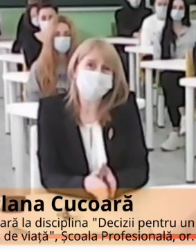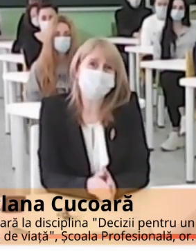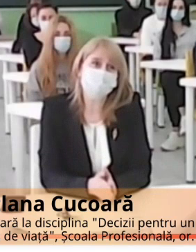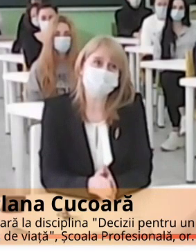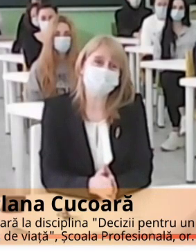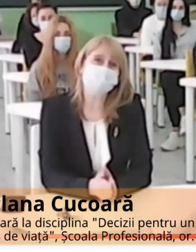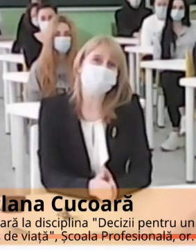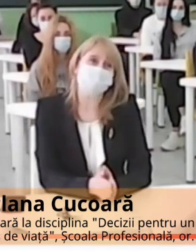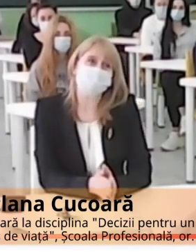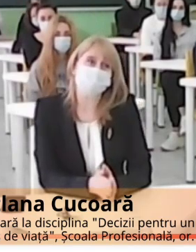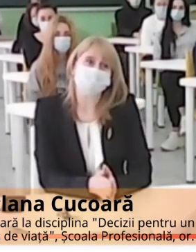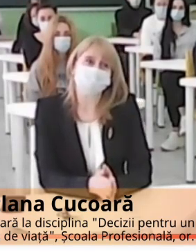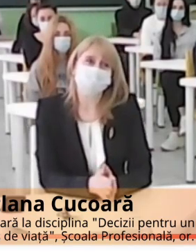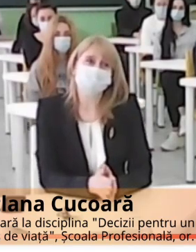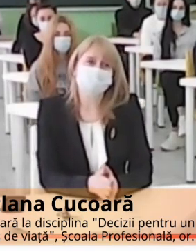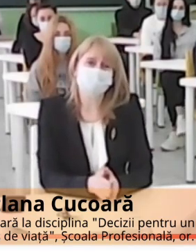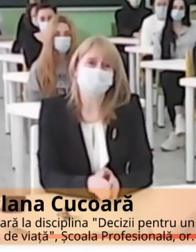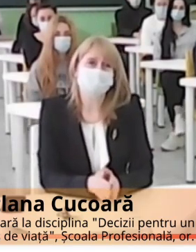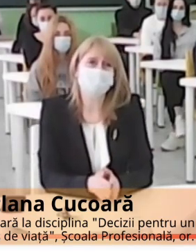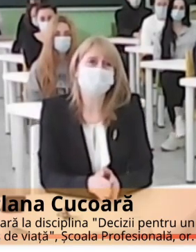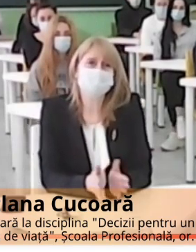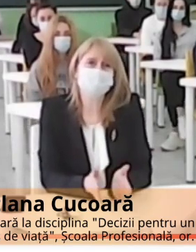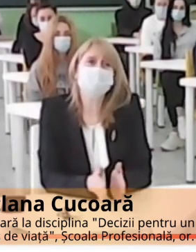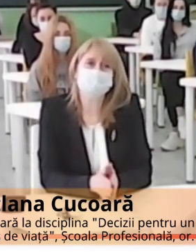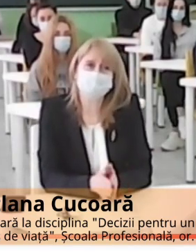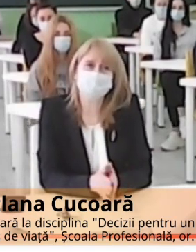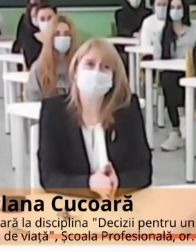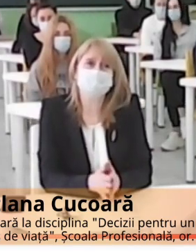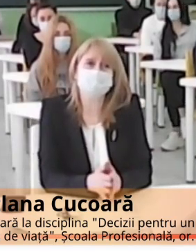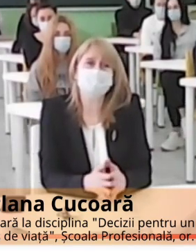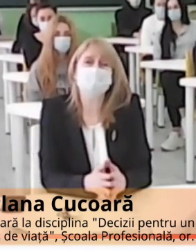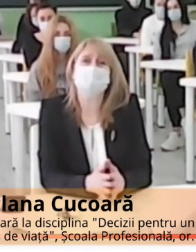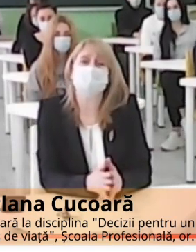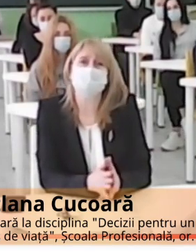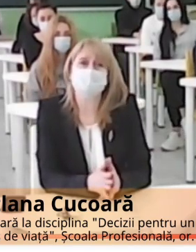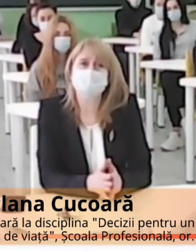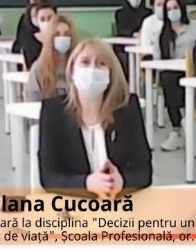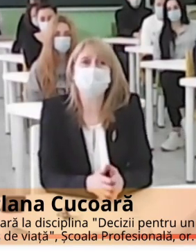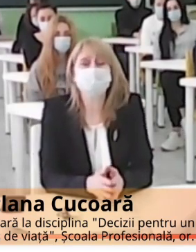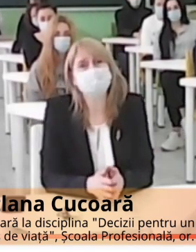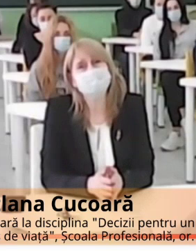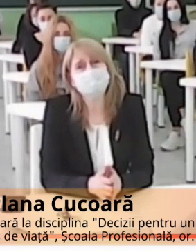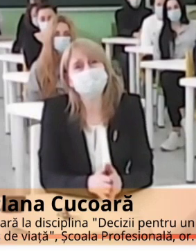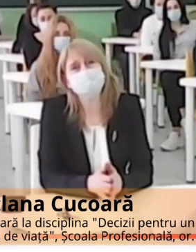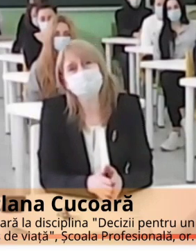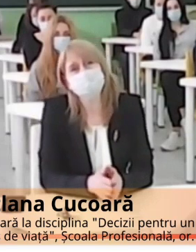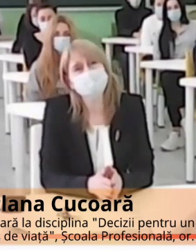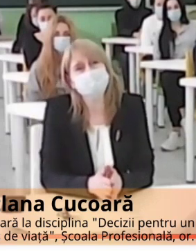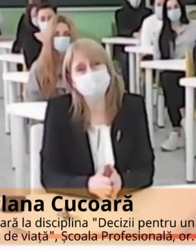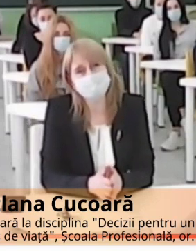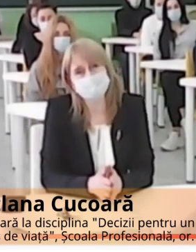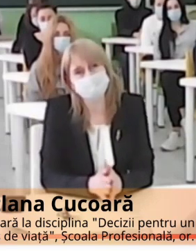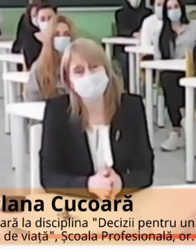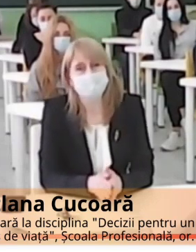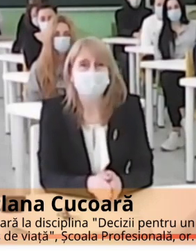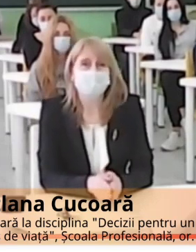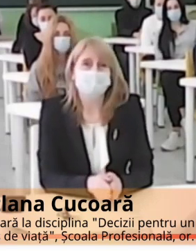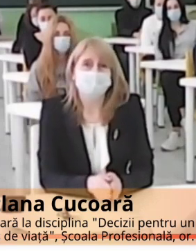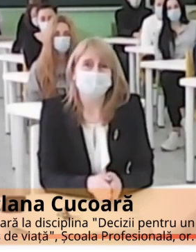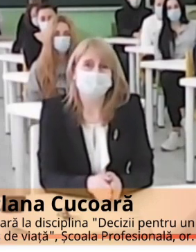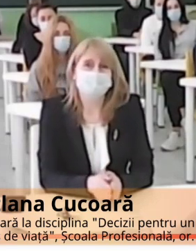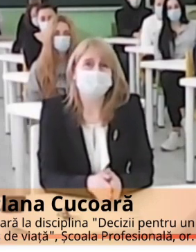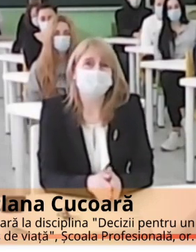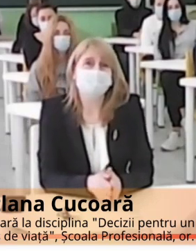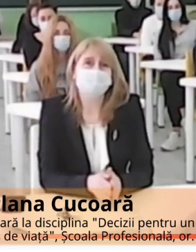în forțele proprii. Am început să predau disciplina dată din anul 2020.